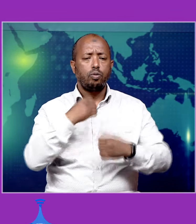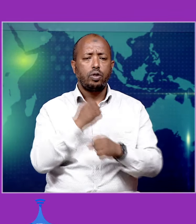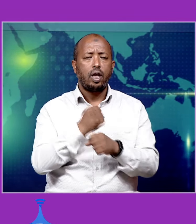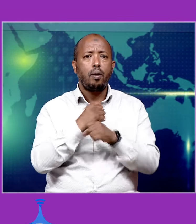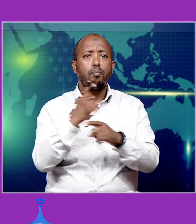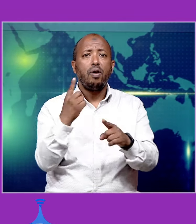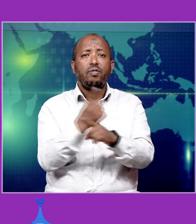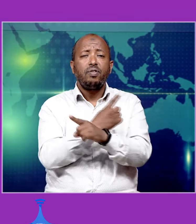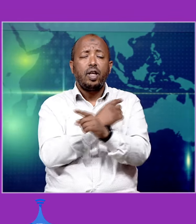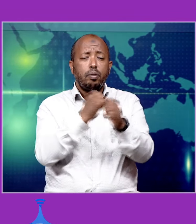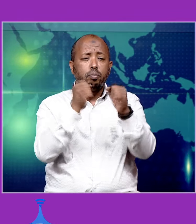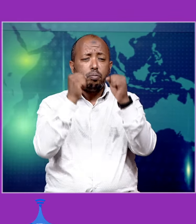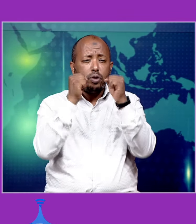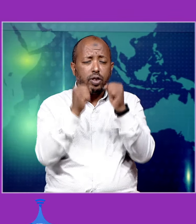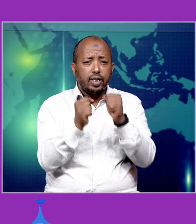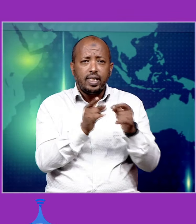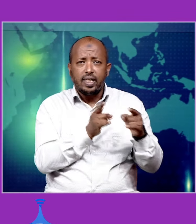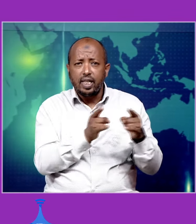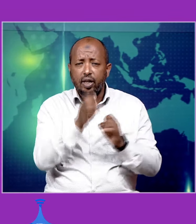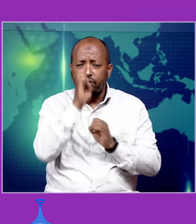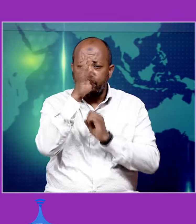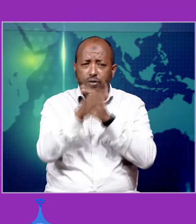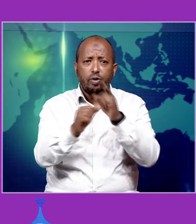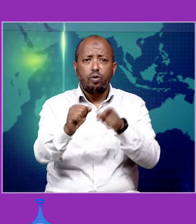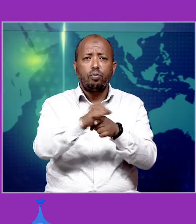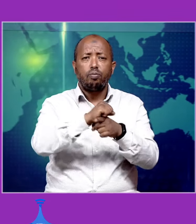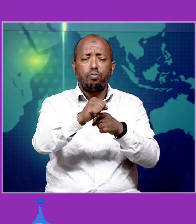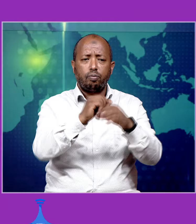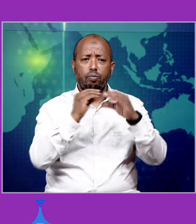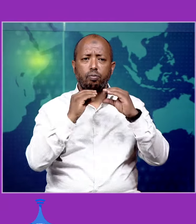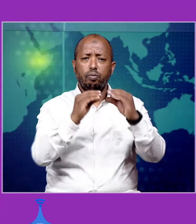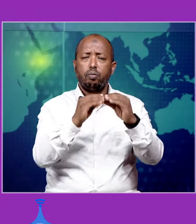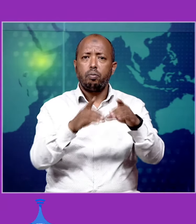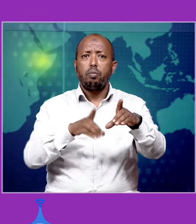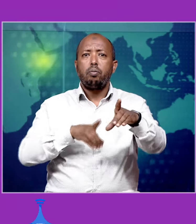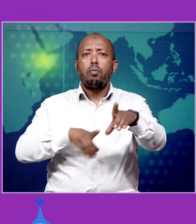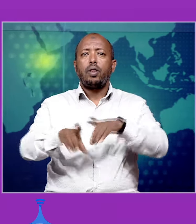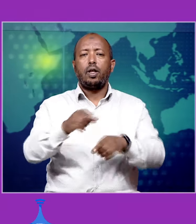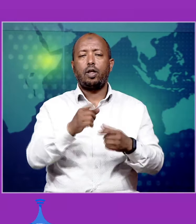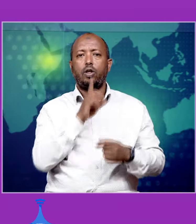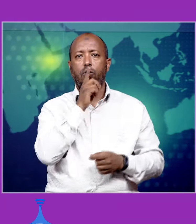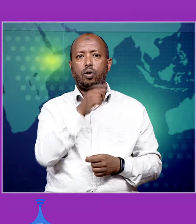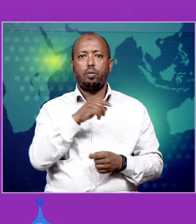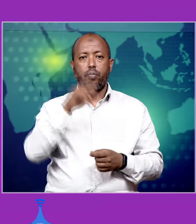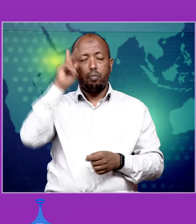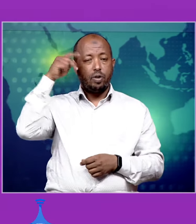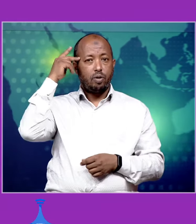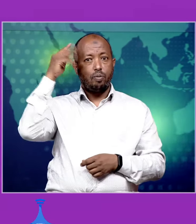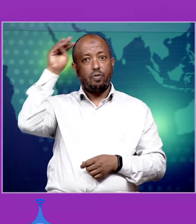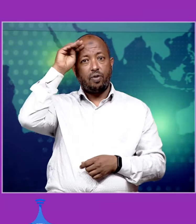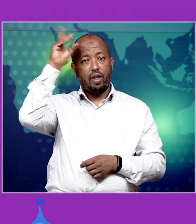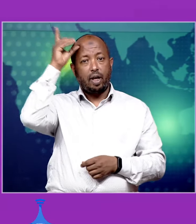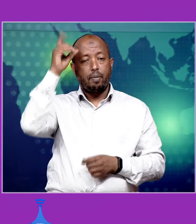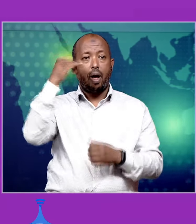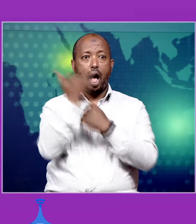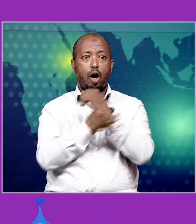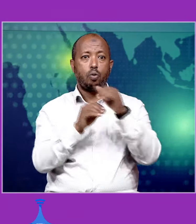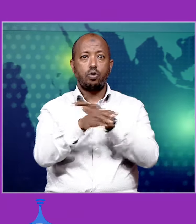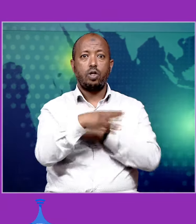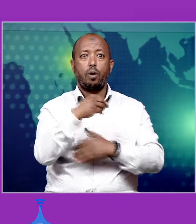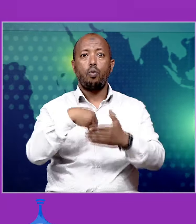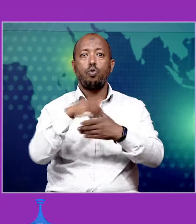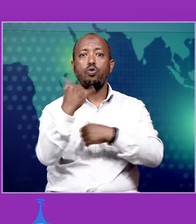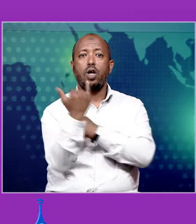مفتر يمياسچل يكهلوت بالبيتم انديهونو مادرغن منسترو مفريات كامل باهاجر استنا باوچ هاجر